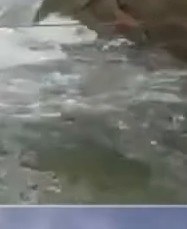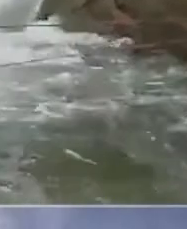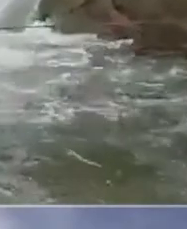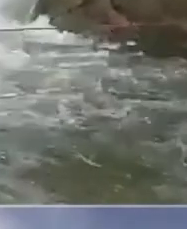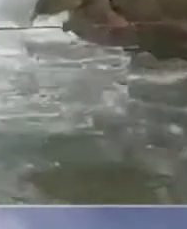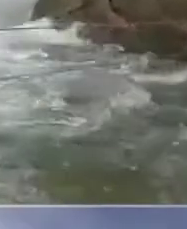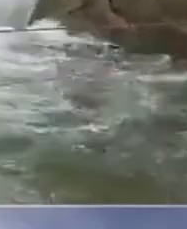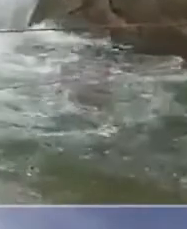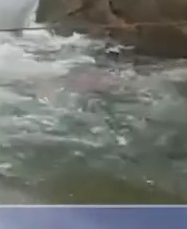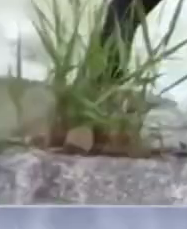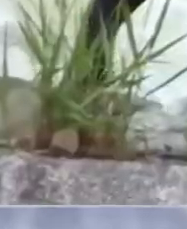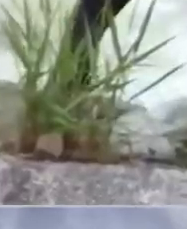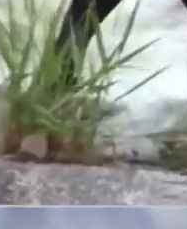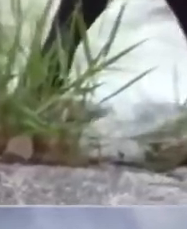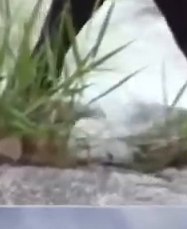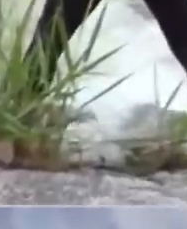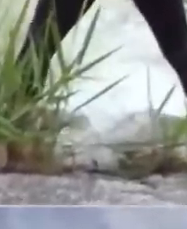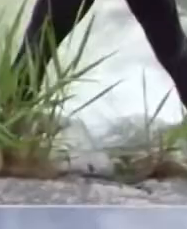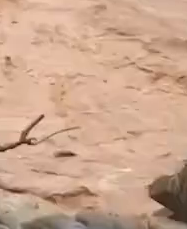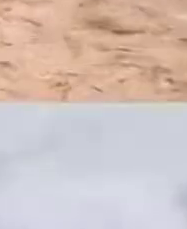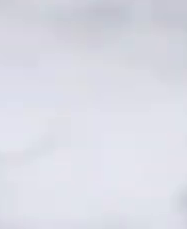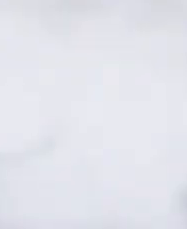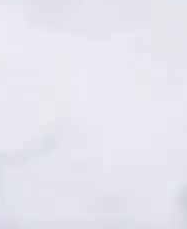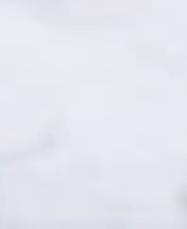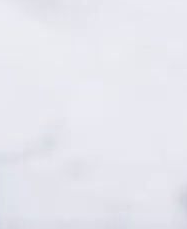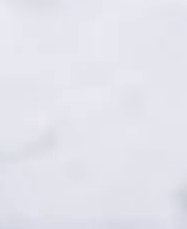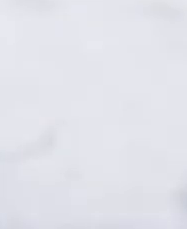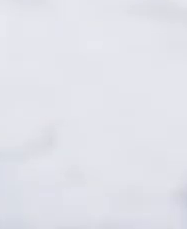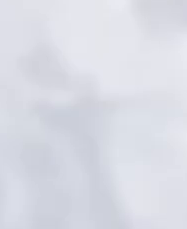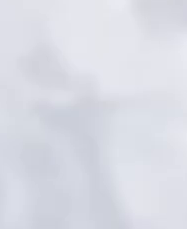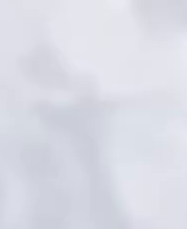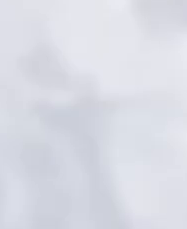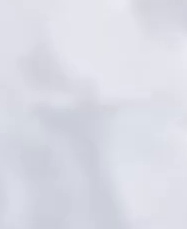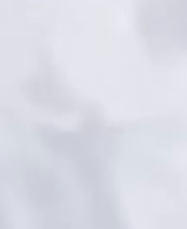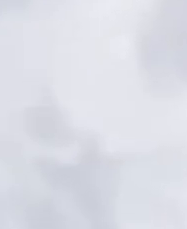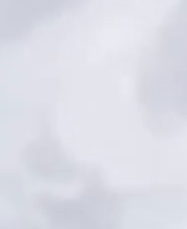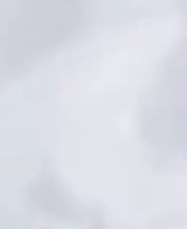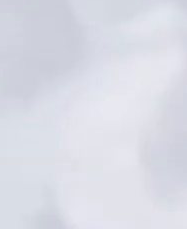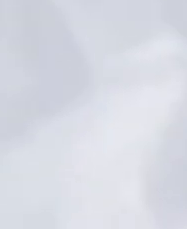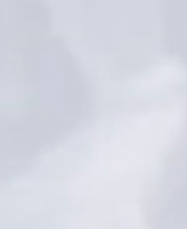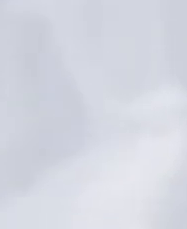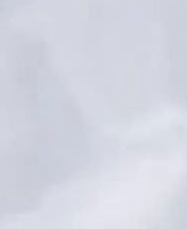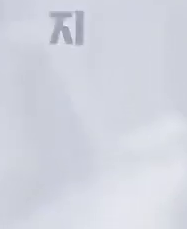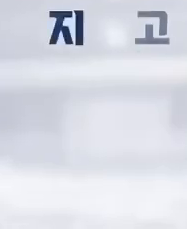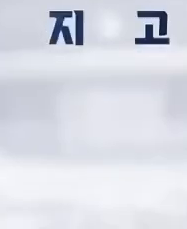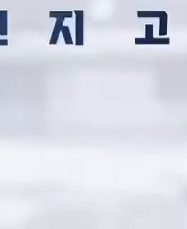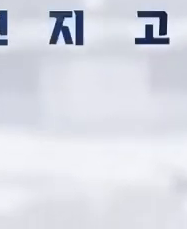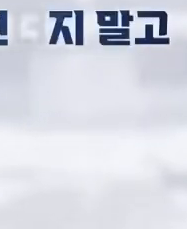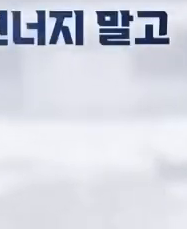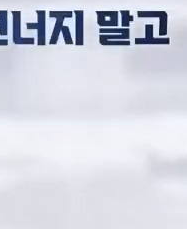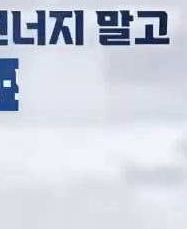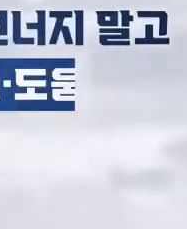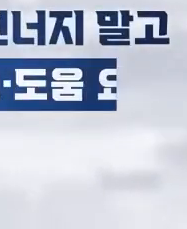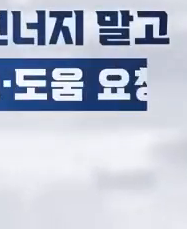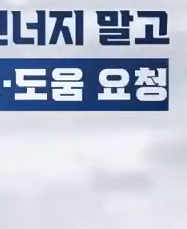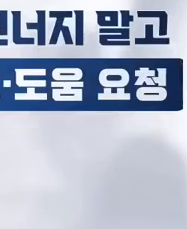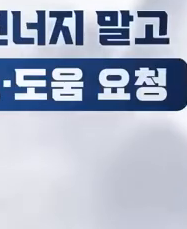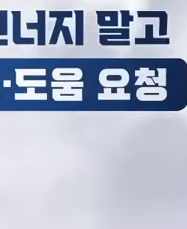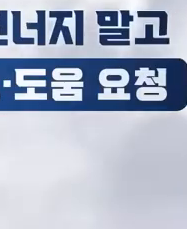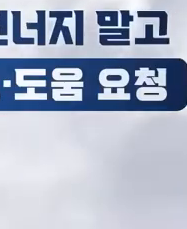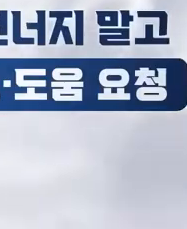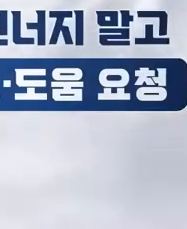경우엔 즉시 안전한 곳으로 대피합니다. 침수 위험이 있는 낮은 다리는 절대 건너지 말고 통행 중